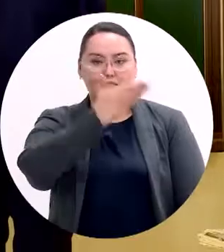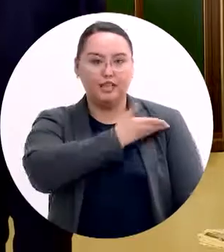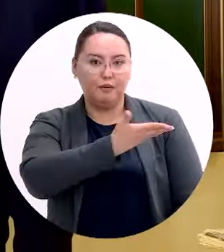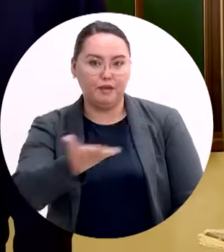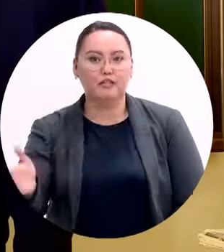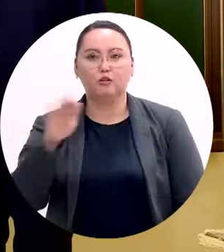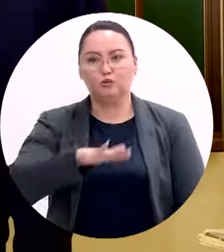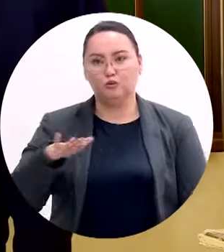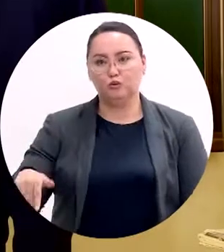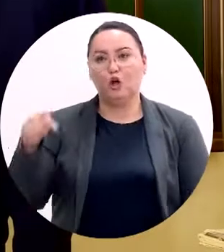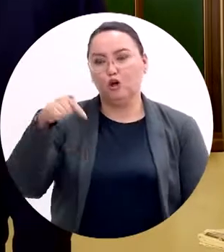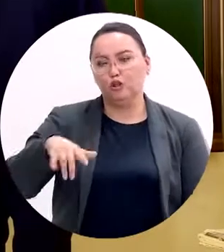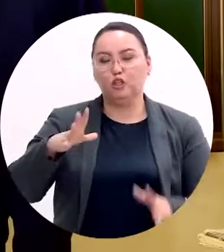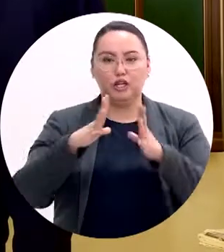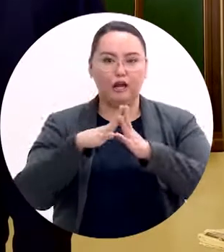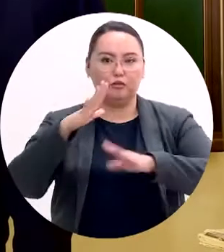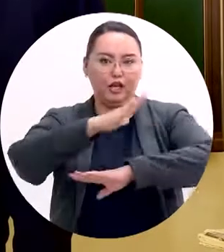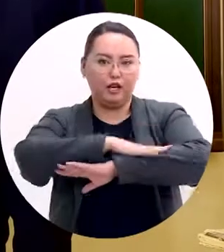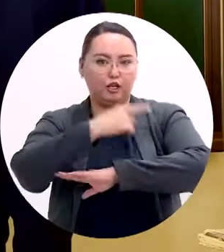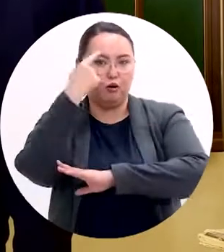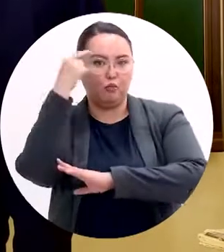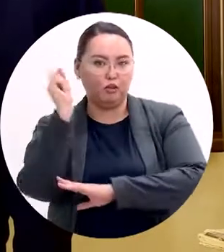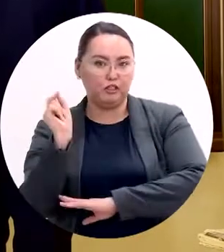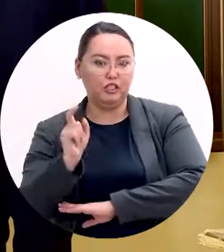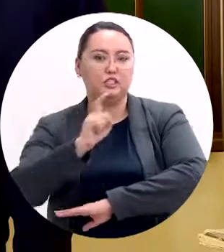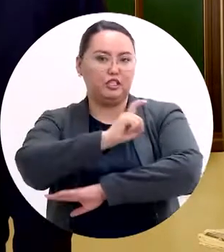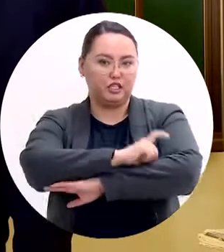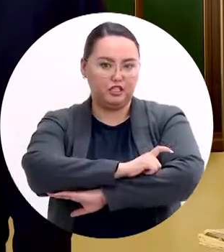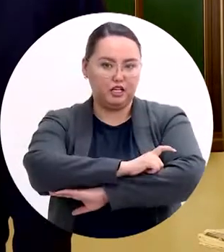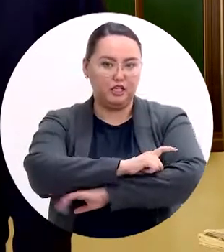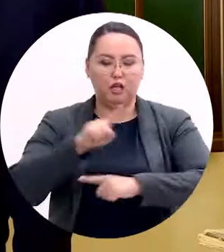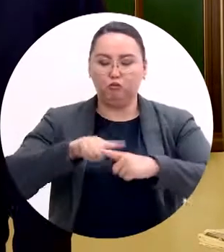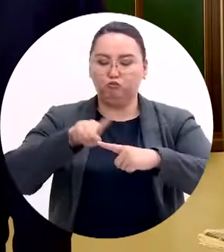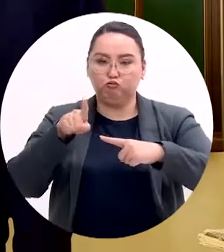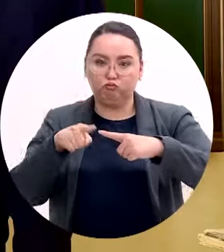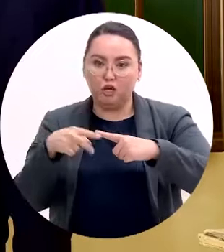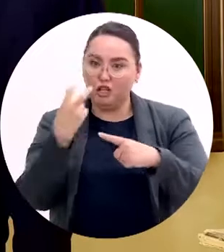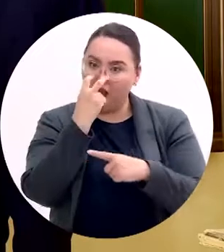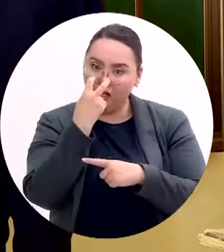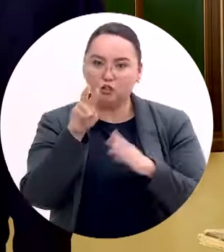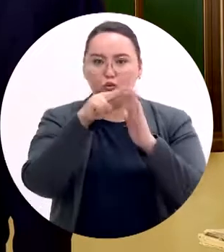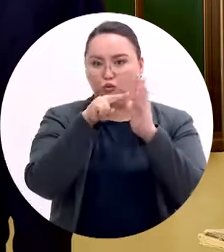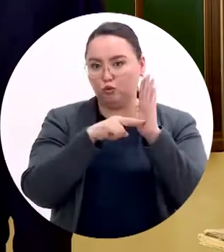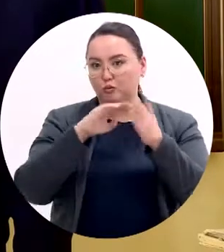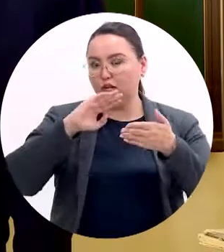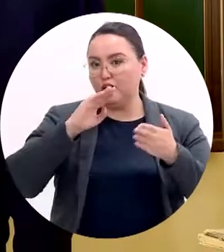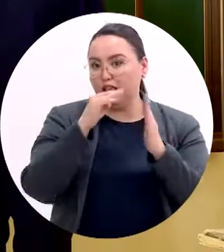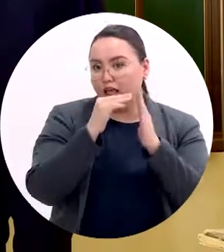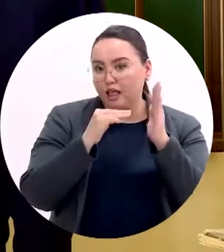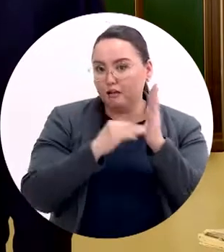Сайн байцгаана уу хүүхдүүдээ. Өнөөдрийн 10 дугаар ангийн үндэсний бичгийн хичээлээр яз зуур үндэсний бүтцийг ажиглаж дүрмийг тайлбарлах гэсэн сэдвийн